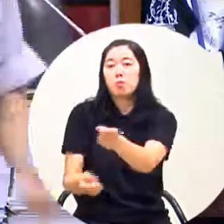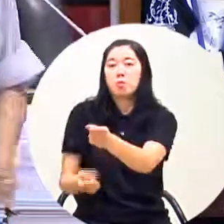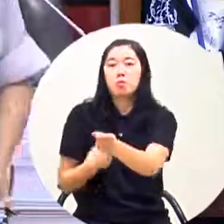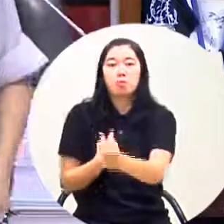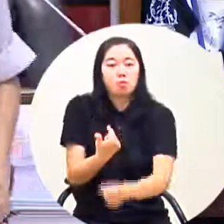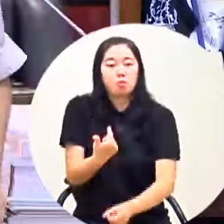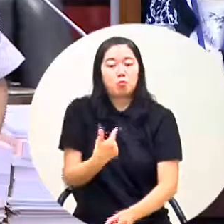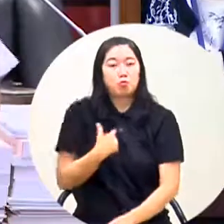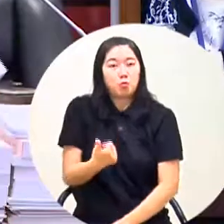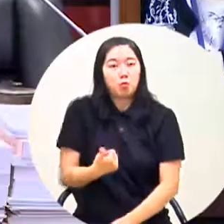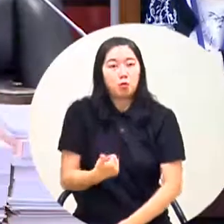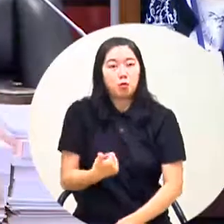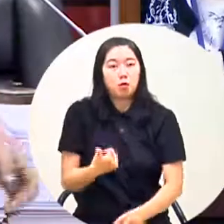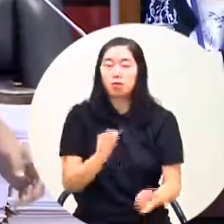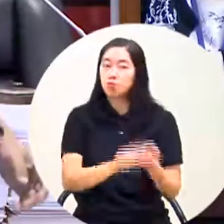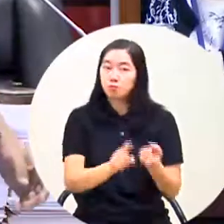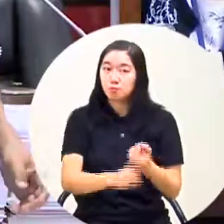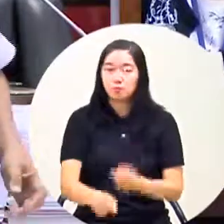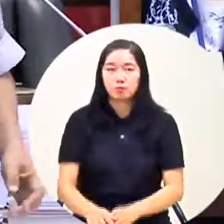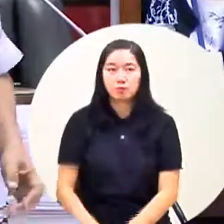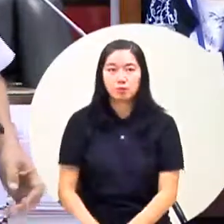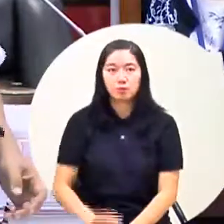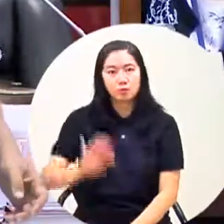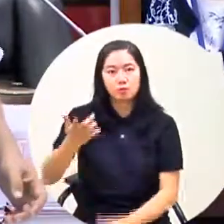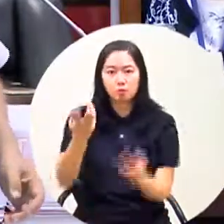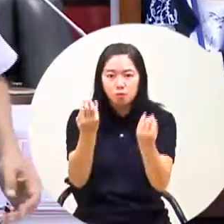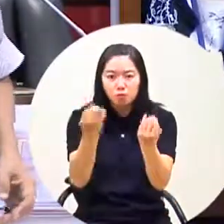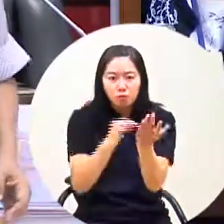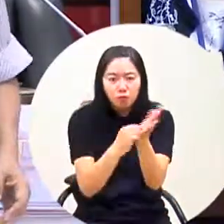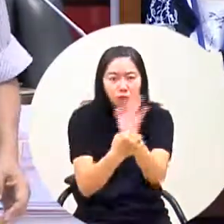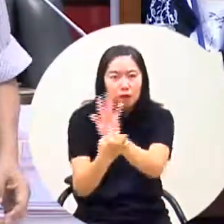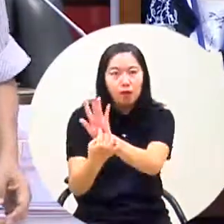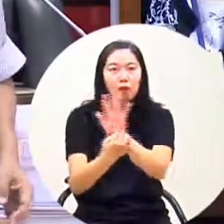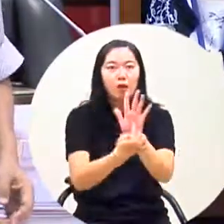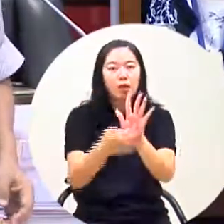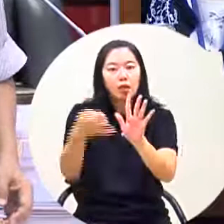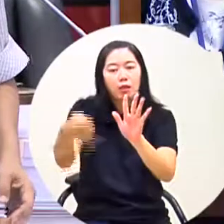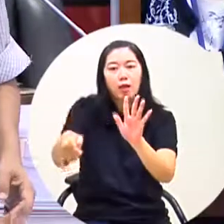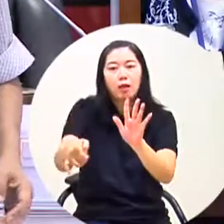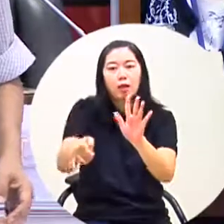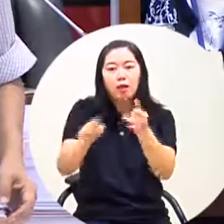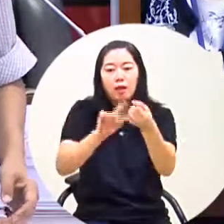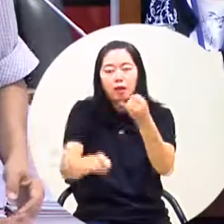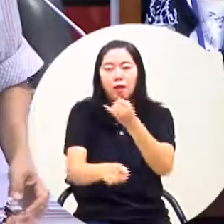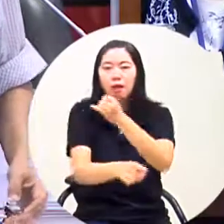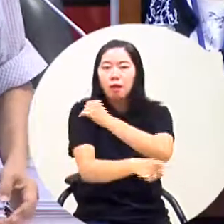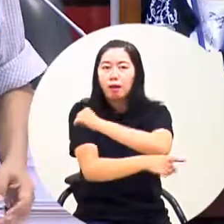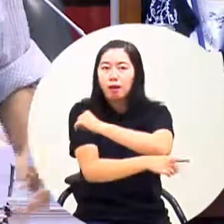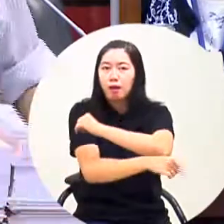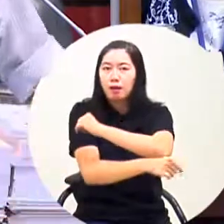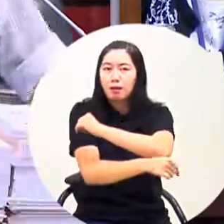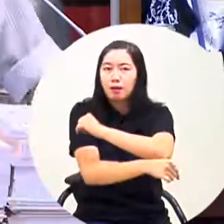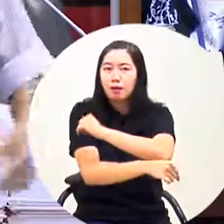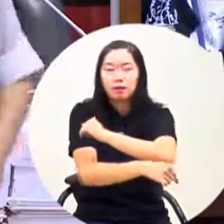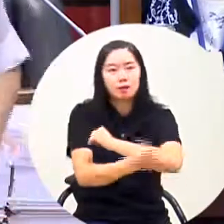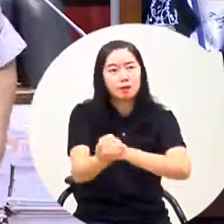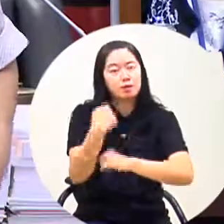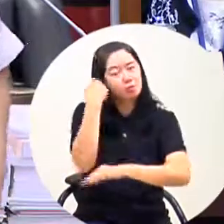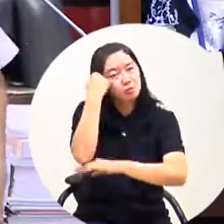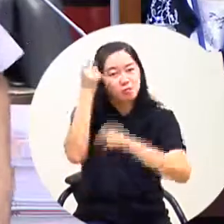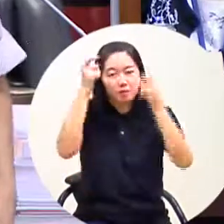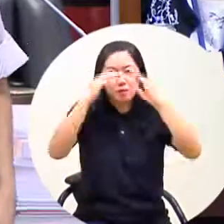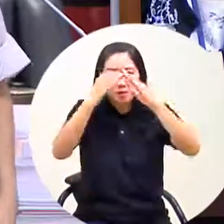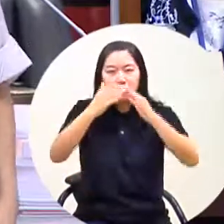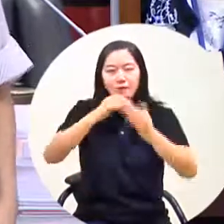城市，结果数字显现出来还是一个最后一名，还是大家住在高雄市的人都在第一